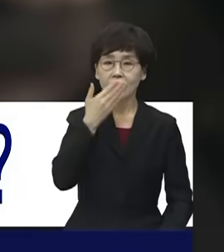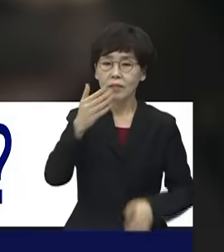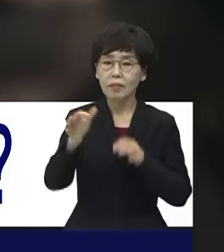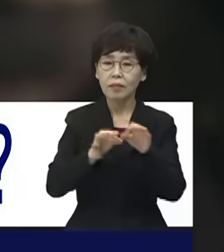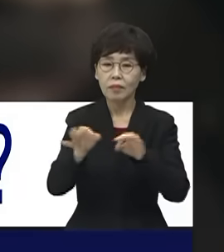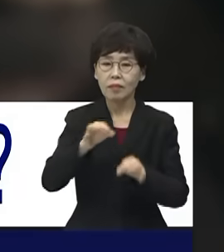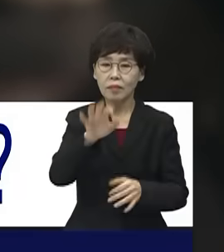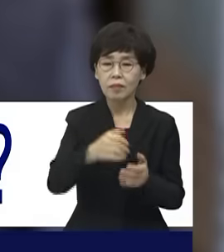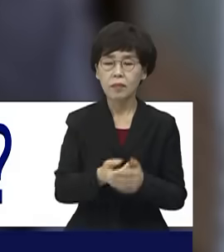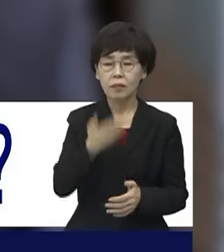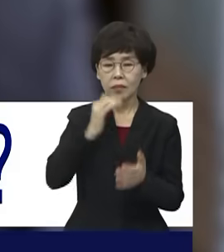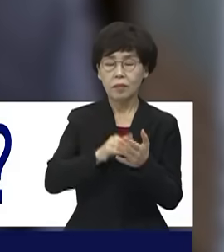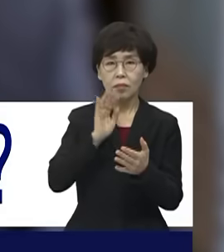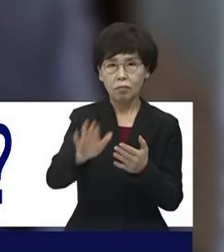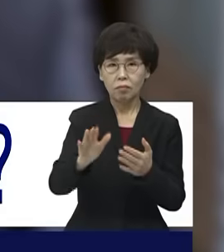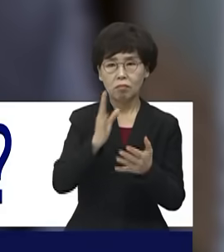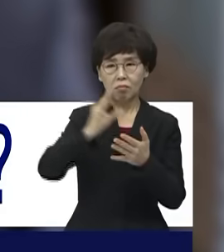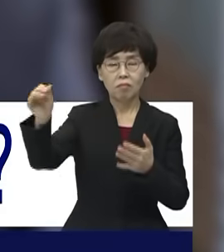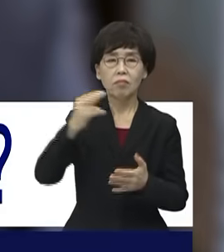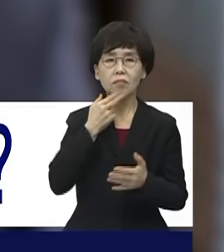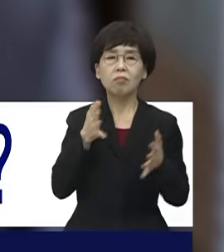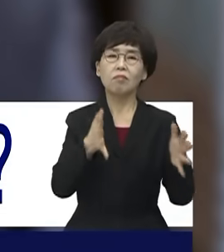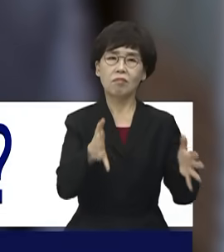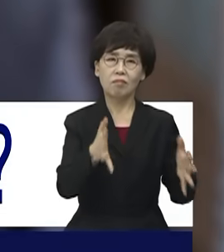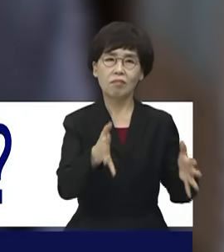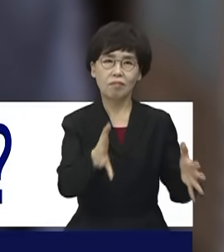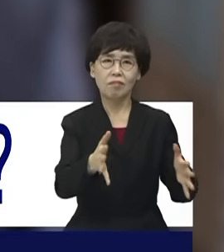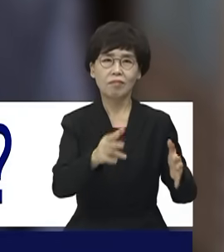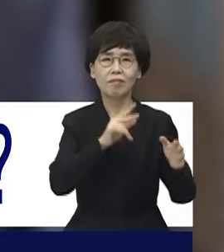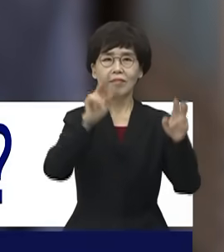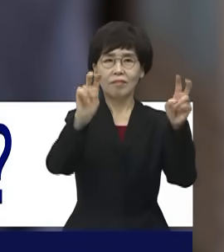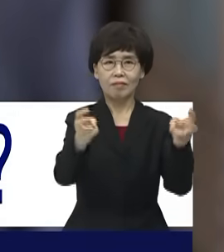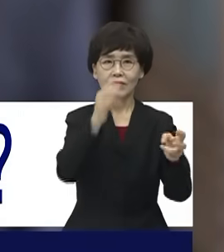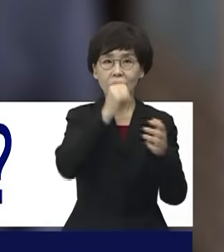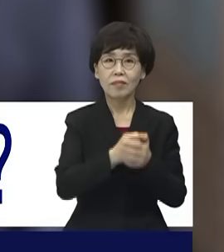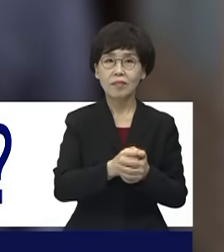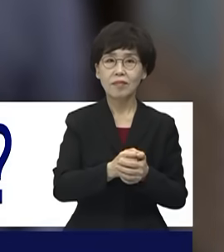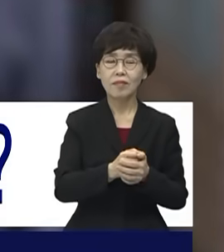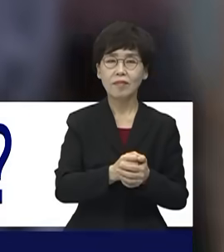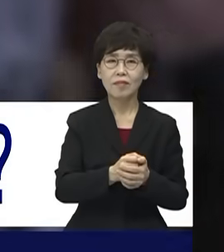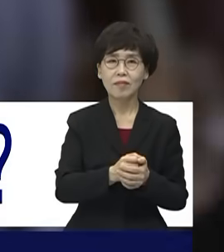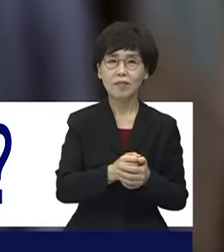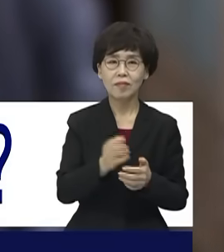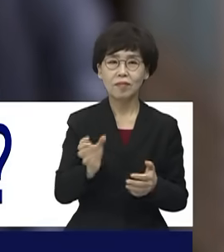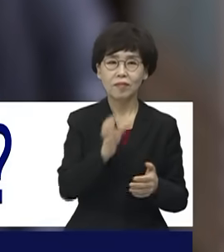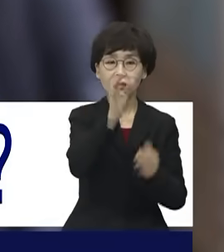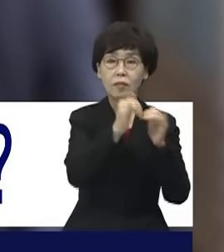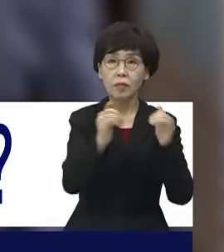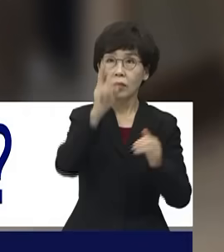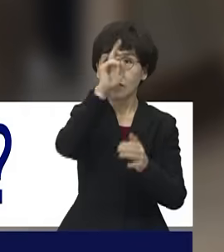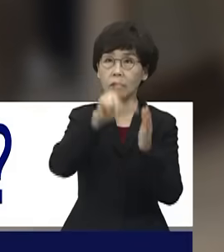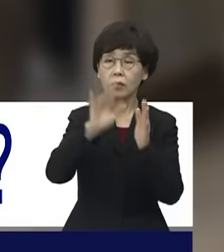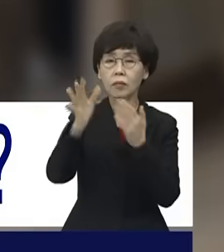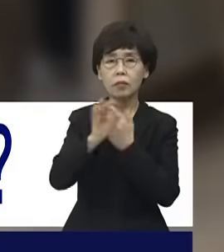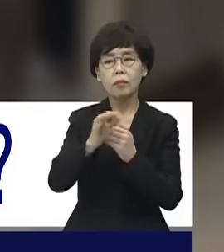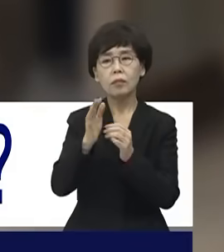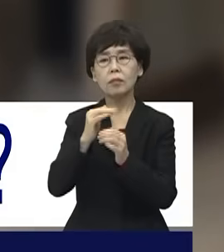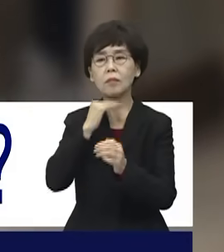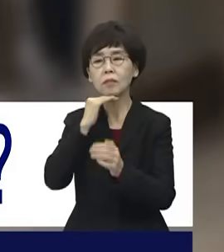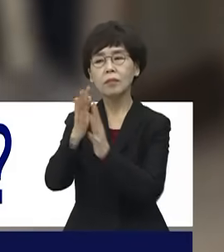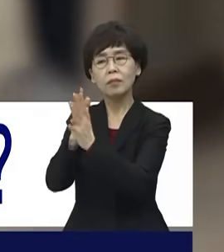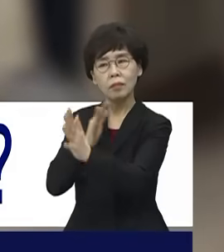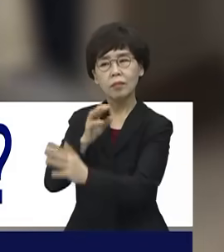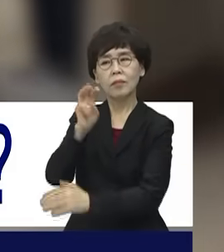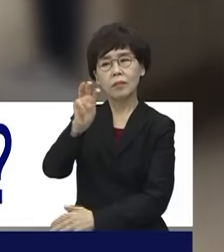식사 후 안 나가고 잡담이라는 제목의 글이 올라왔습니다. 글쓴이는 점심시간이면 대기 인원이 3, 40명 정도 되는